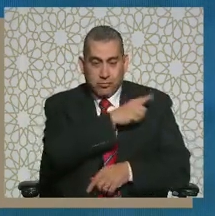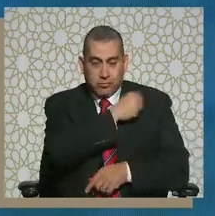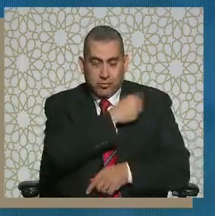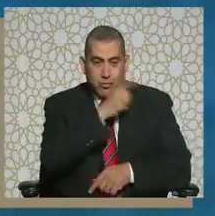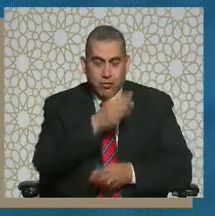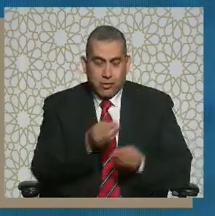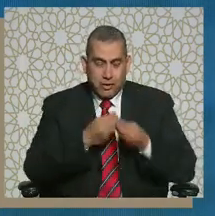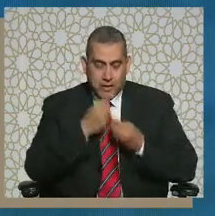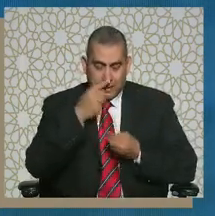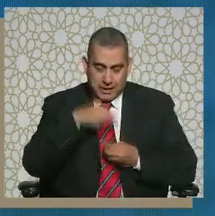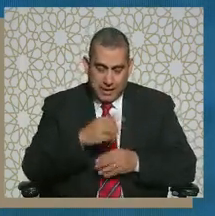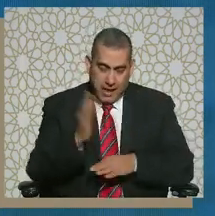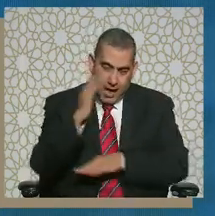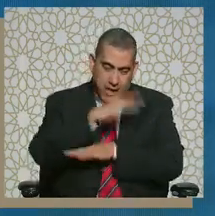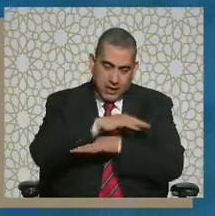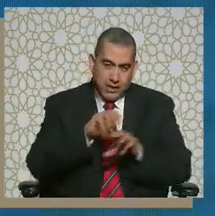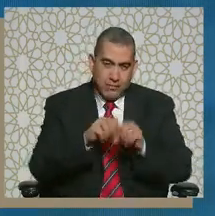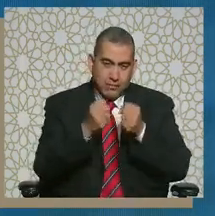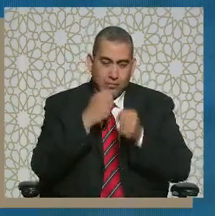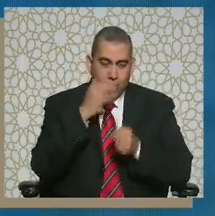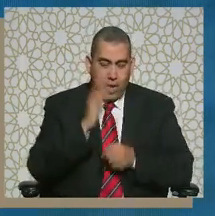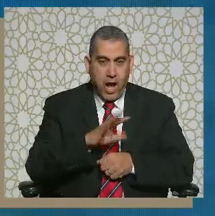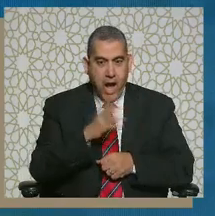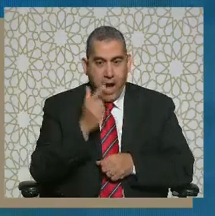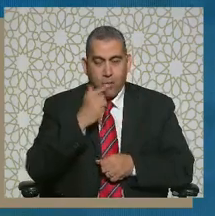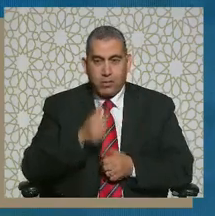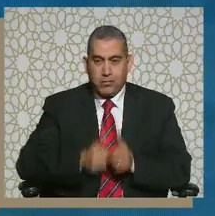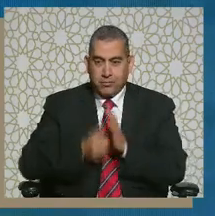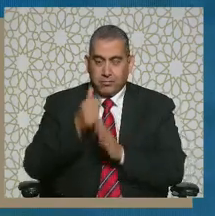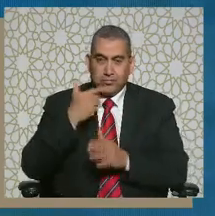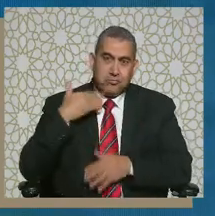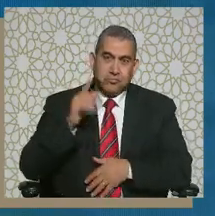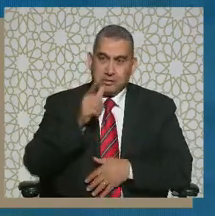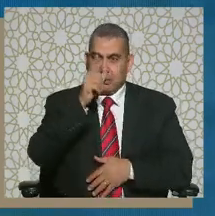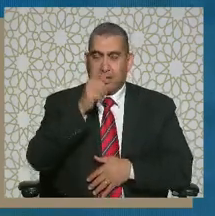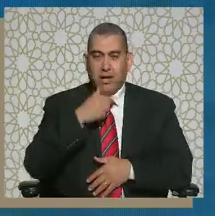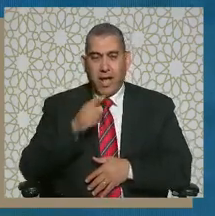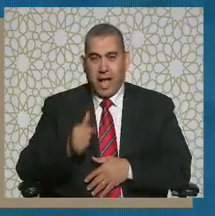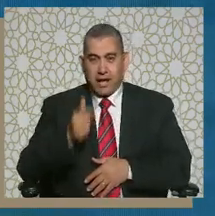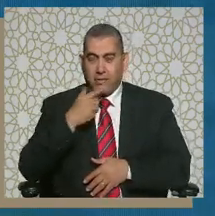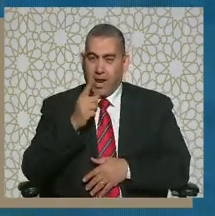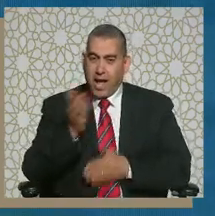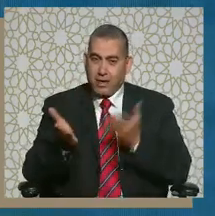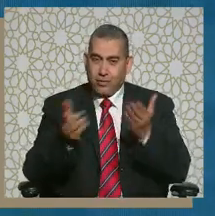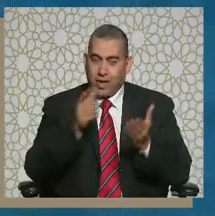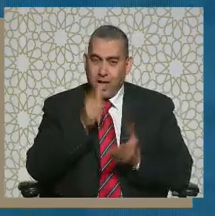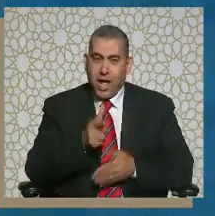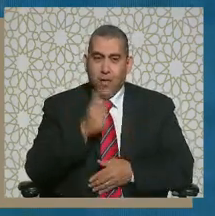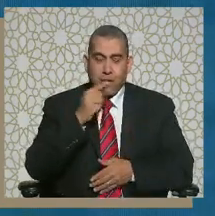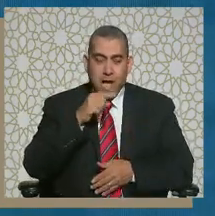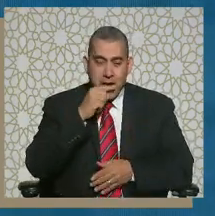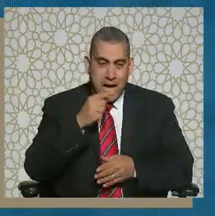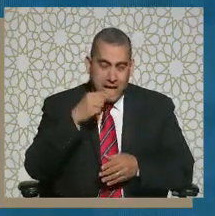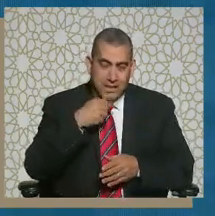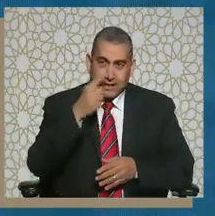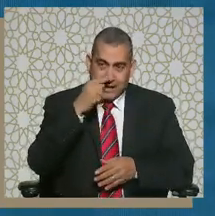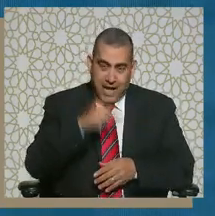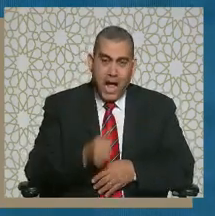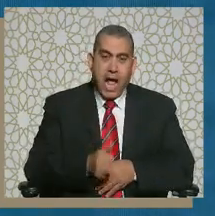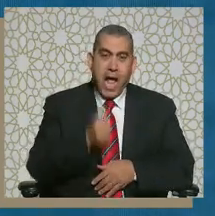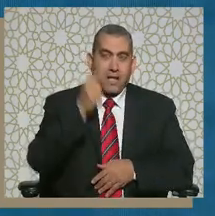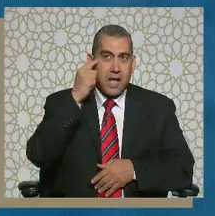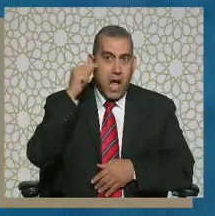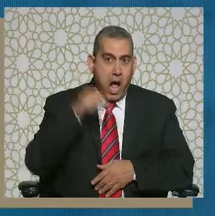ذلا وانكسارا خير من طاعه او رثه عزا واستكبارا وعشان كده لما انت تعيش بيقين ان